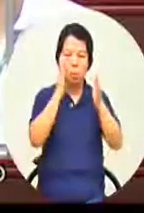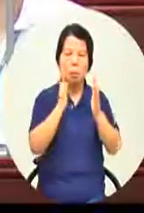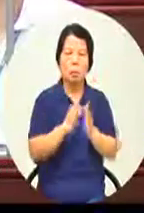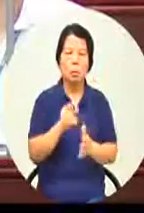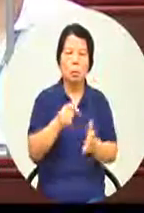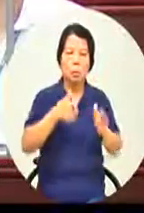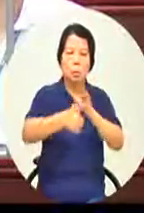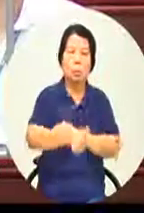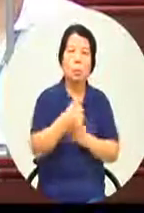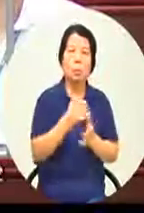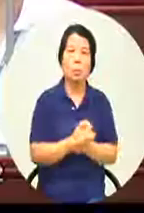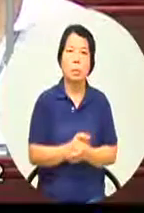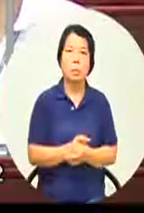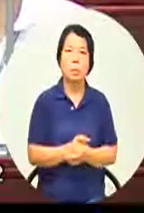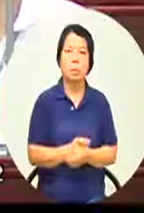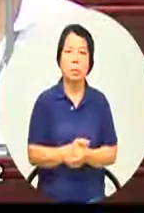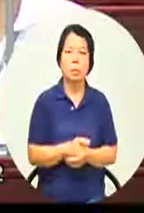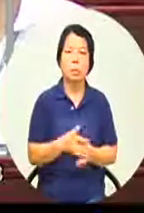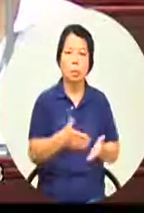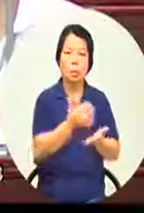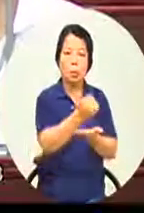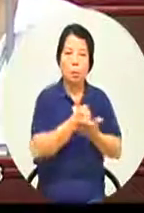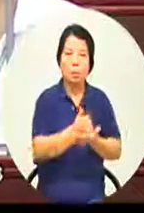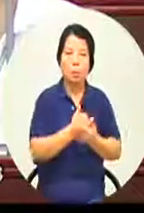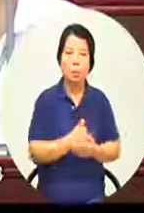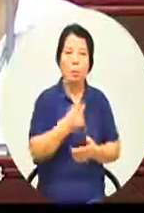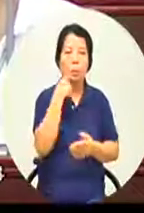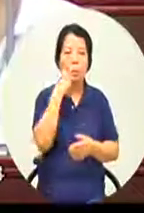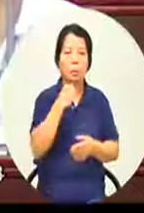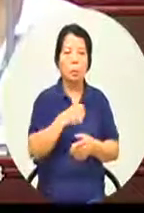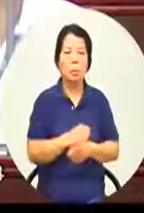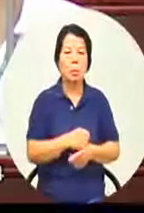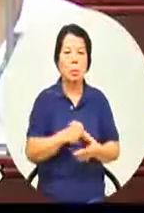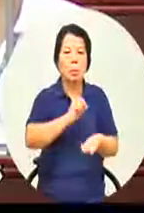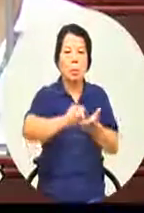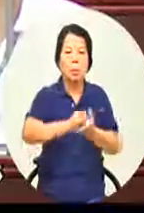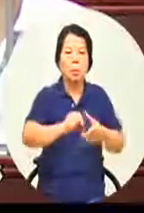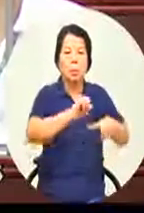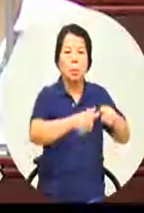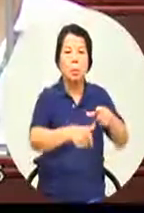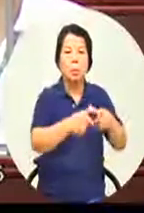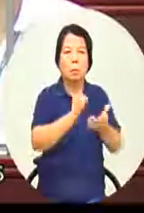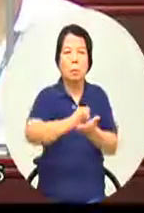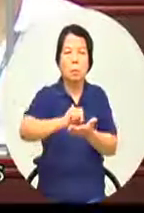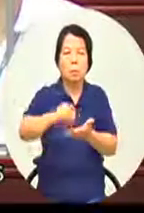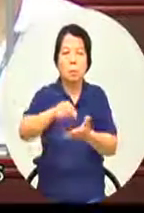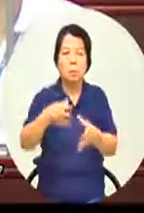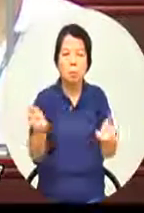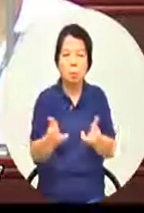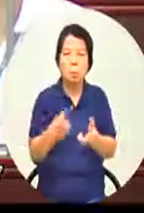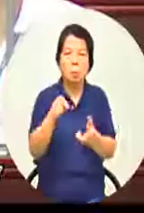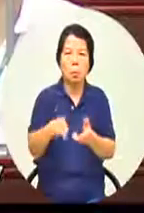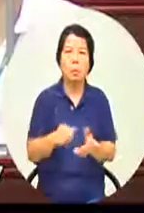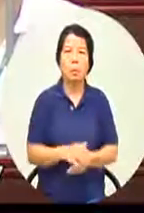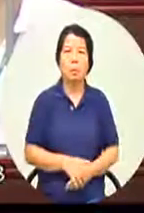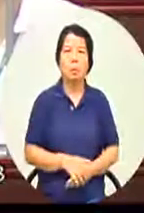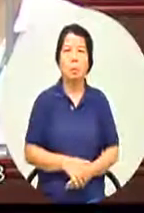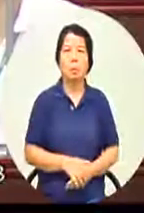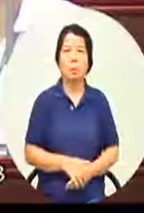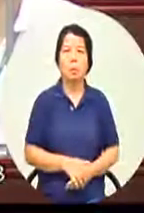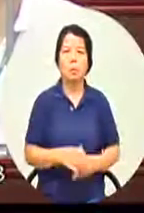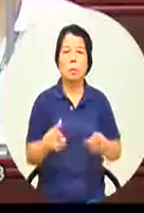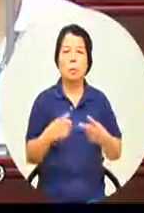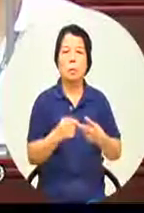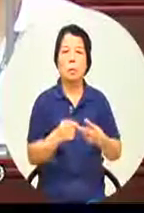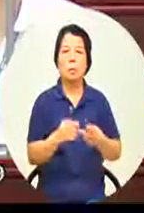进入到这个邀请有兴趣的投标厂商来建设的这个阶段哈。那么第二